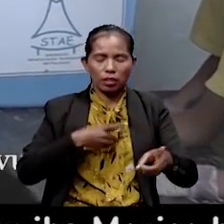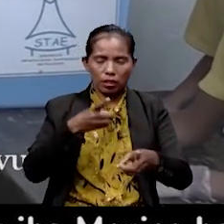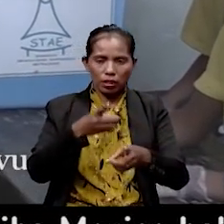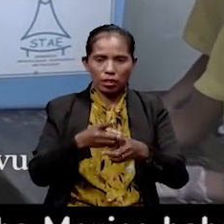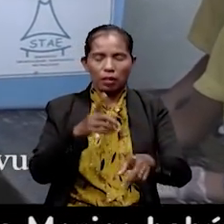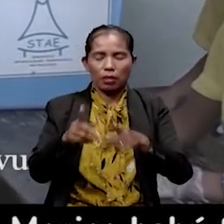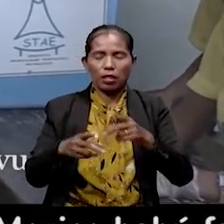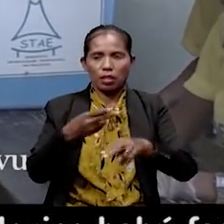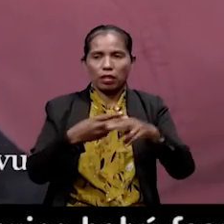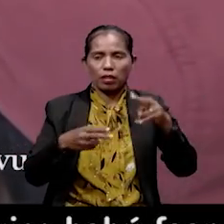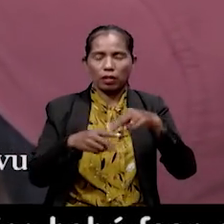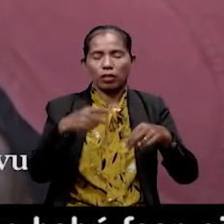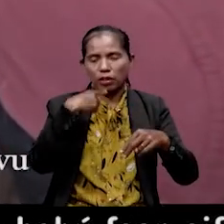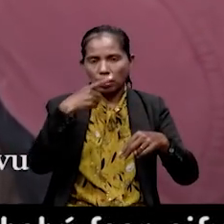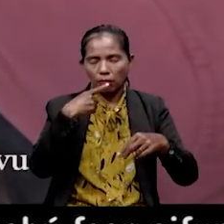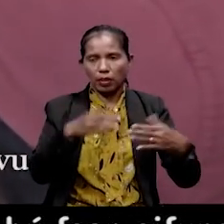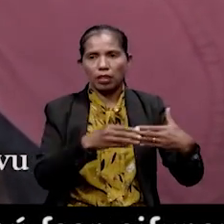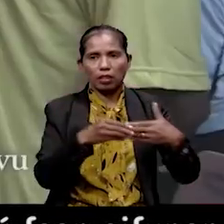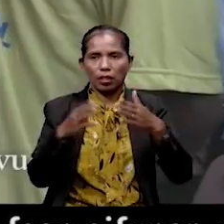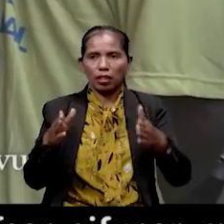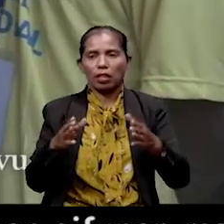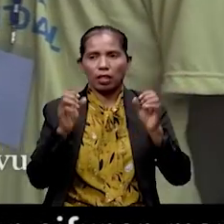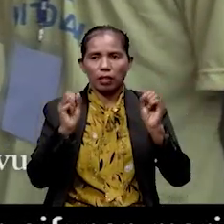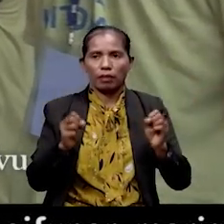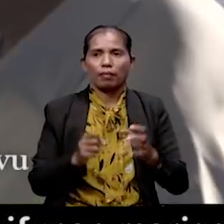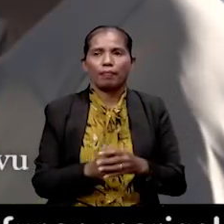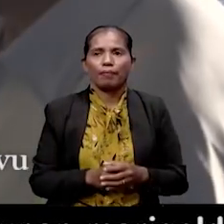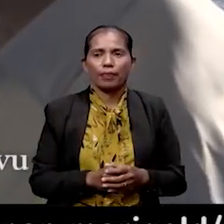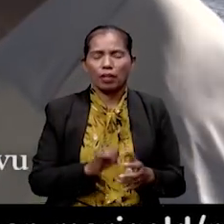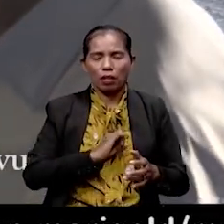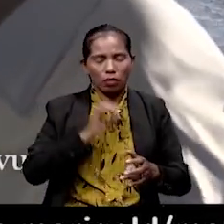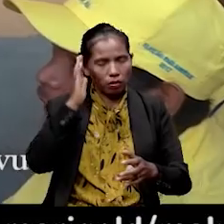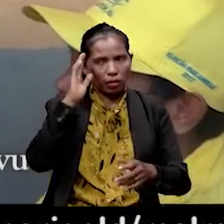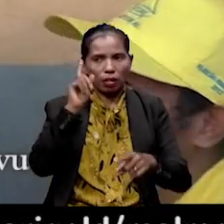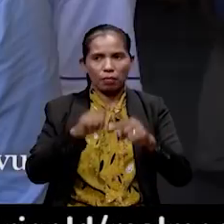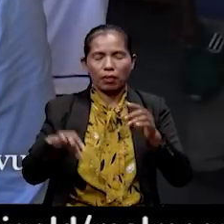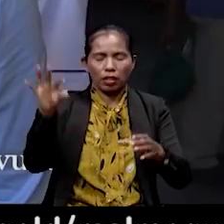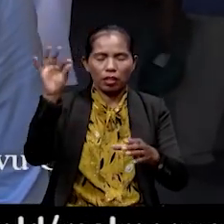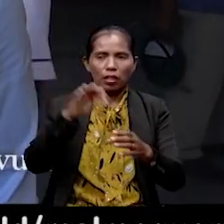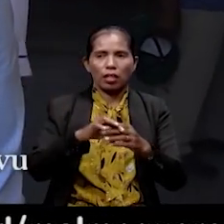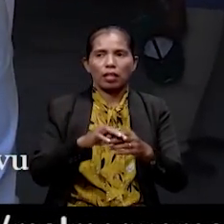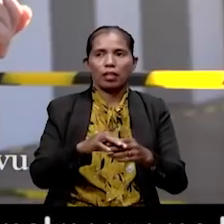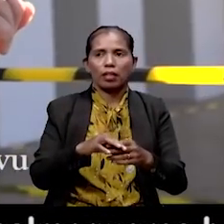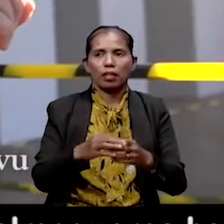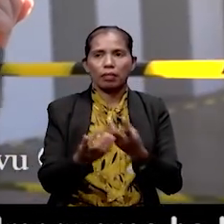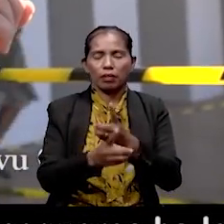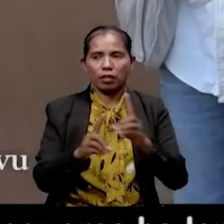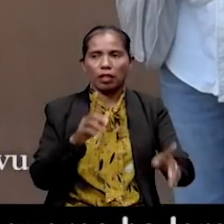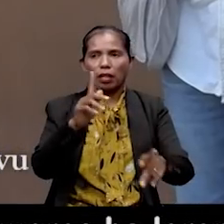mak merese atukar ukun. Ah, ono ini demokrasi ini adalah belok tu lah liman. Jadi demokrasi ini maknanya, yang